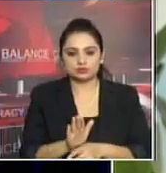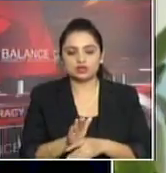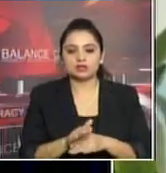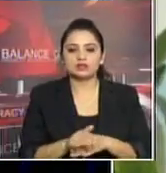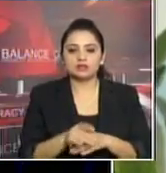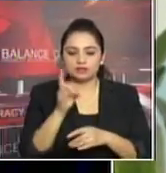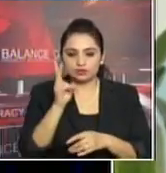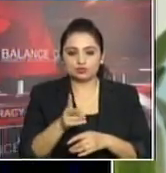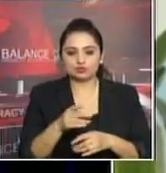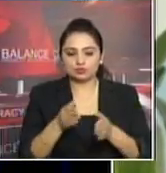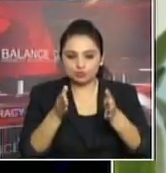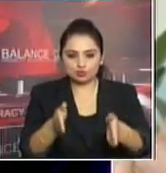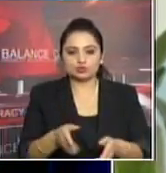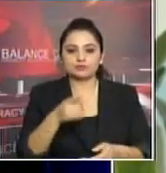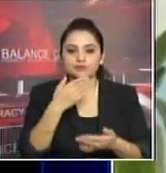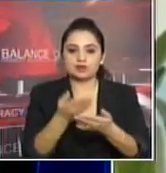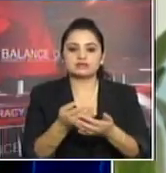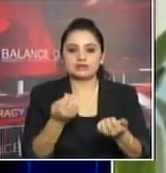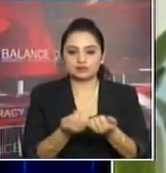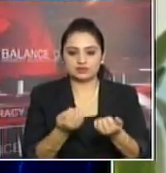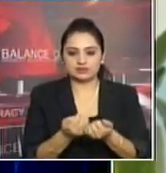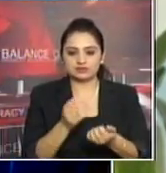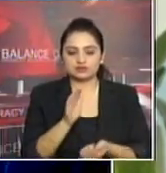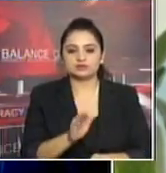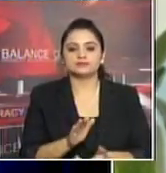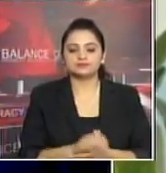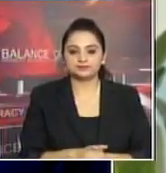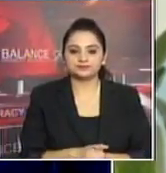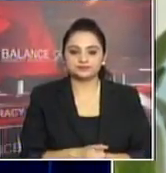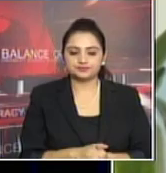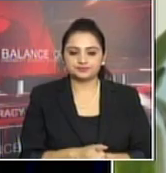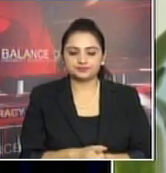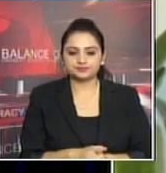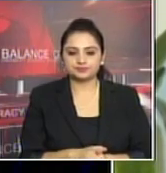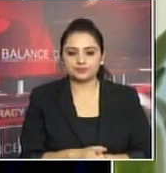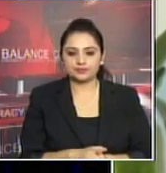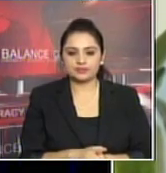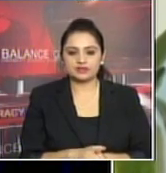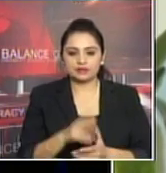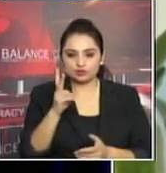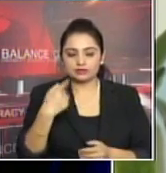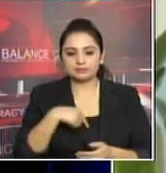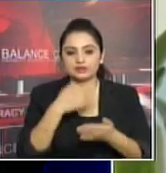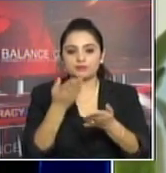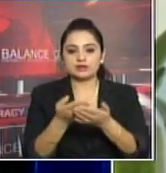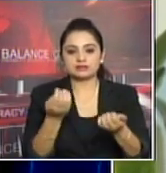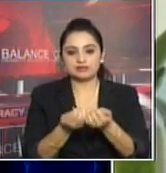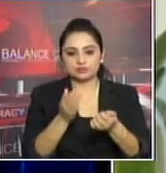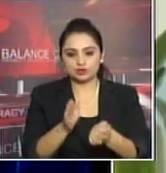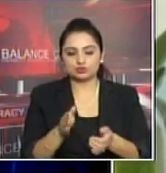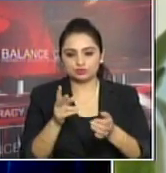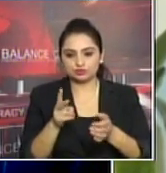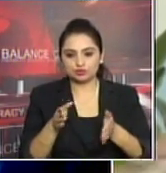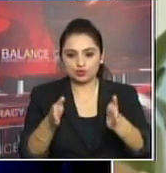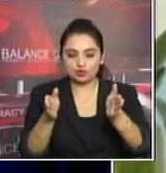हुन्छ त्यो रुट प्रस्ताव गर्ने गरी त्यो बाटो के बाटो पनि हामीले डिफाइन गर्नुपर्ने हुन्छ, त्यो हामीले प्रस्ताव गरेका छौँ। त्यो बाटो चाहिँ लामो